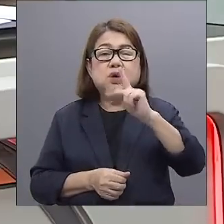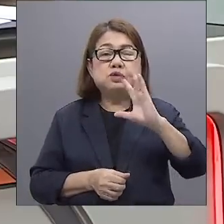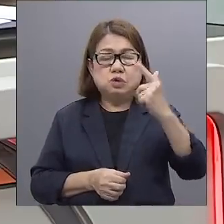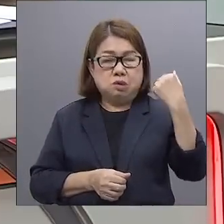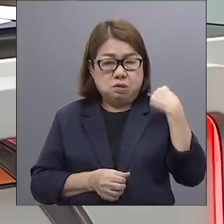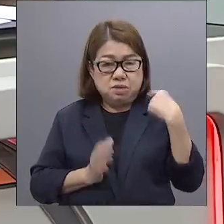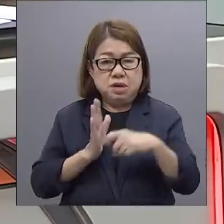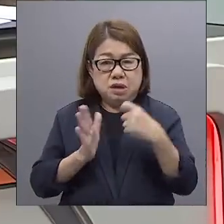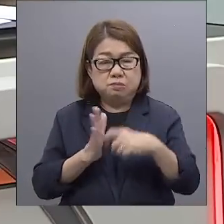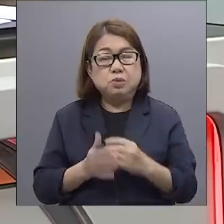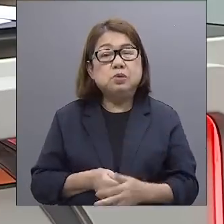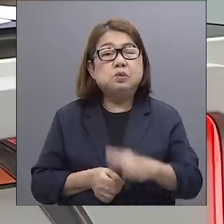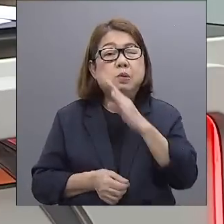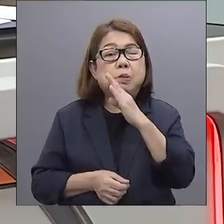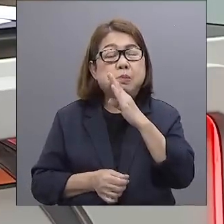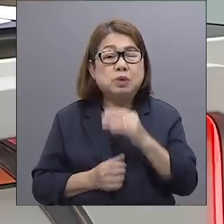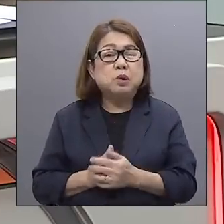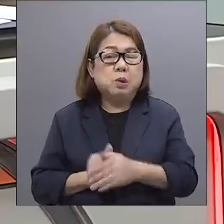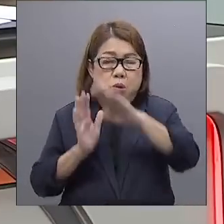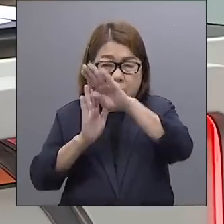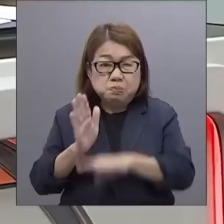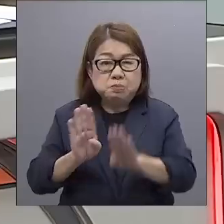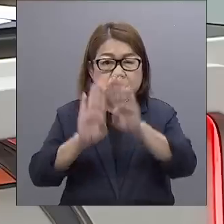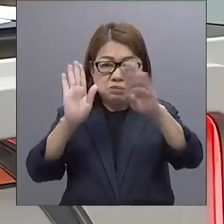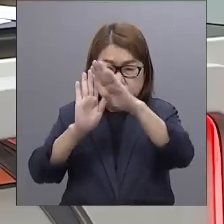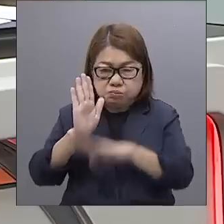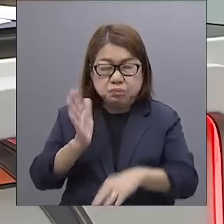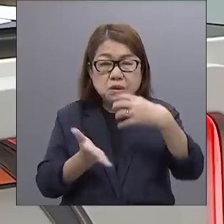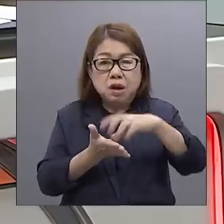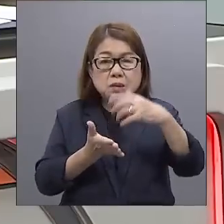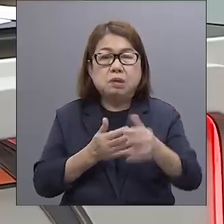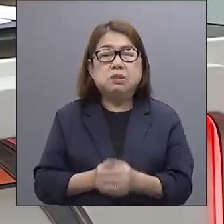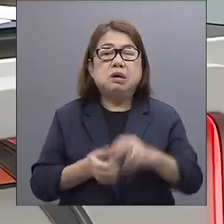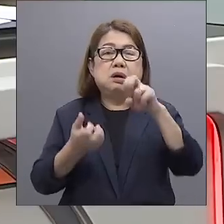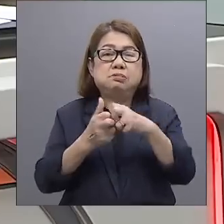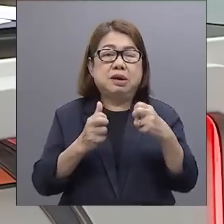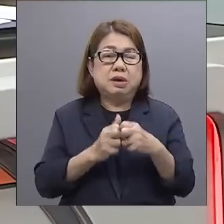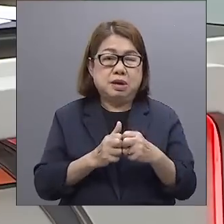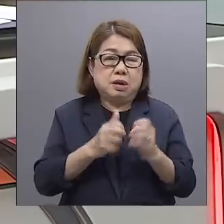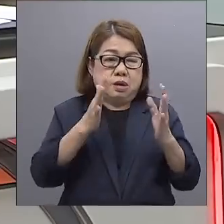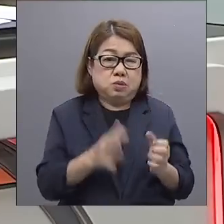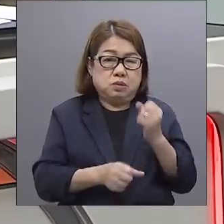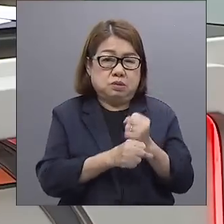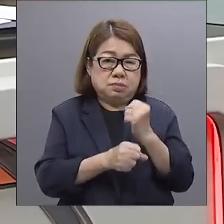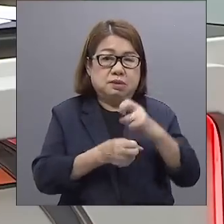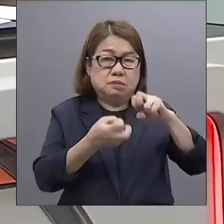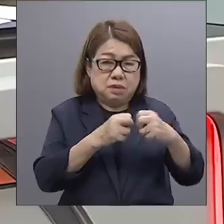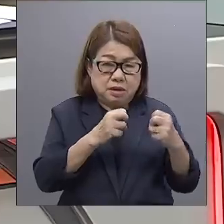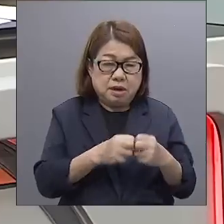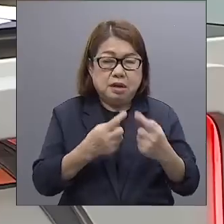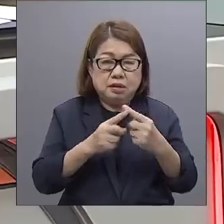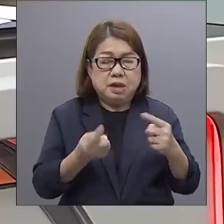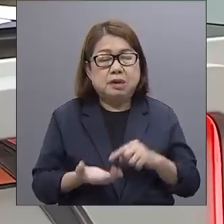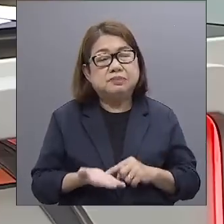ถ้าเปิดเผยความเห็นของทั้งหมดเนี่ยอาจจะส่งผลกระทบต่อตัวผู้ปฏิบัติงานได้นะคะแต่จะไปยื่น